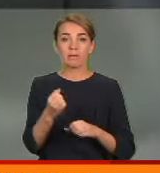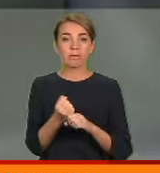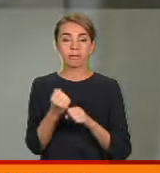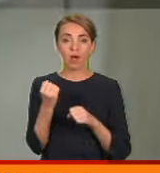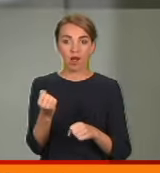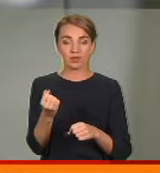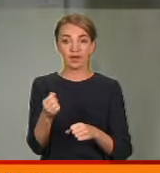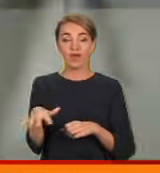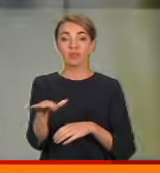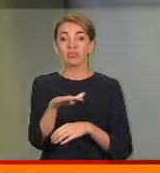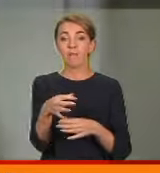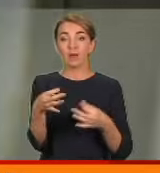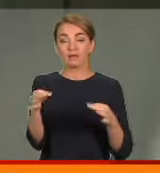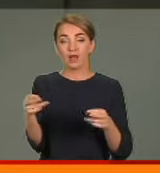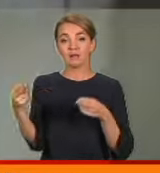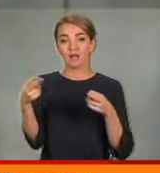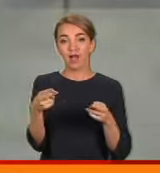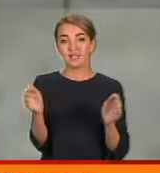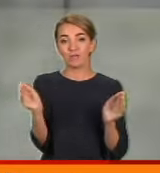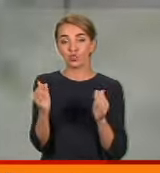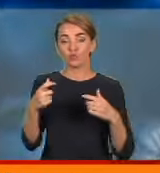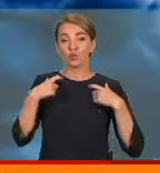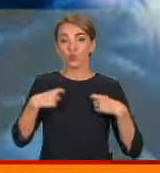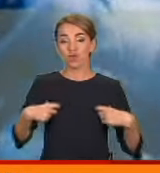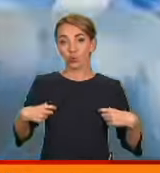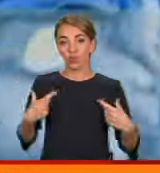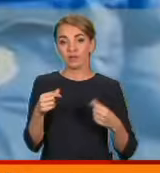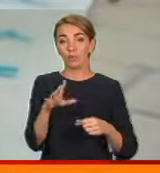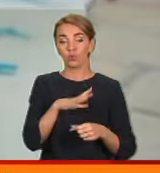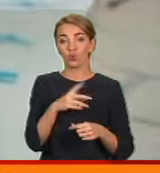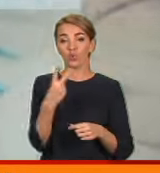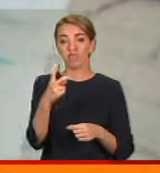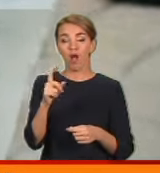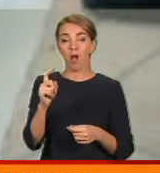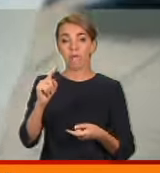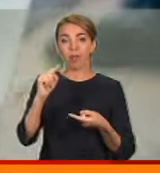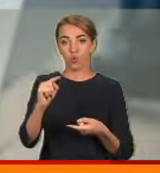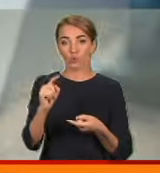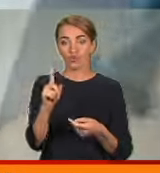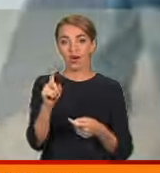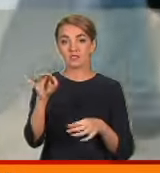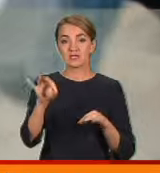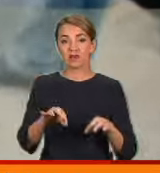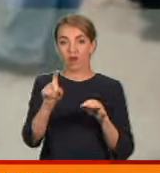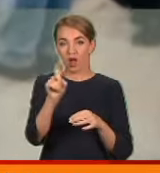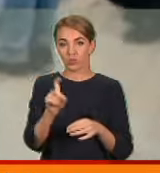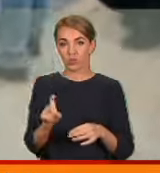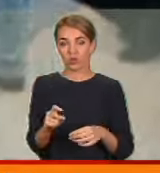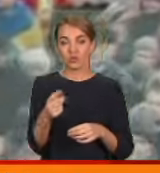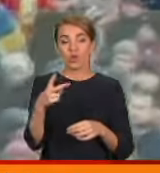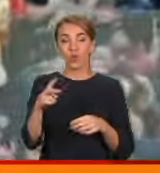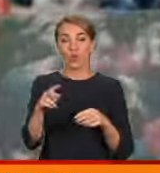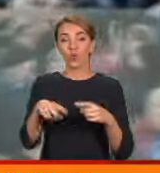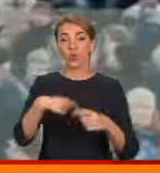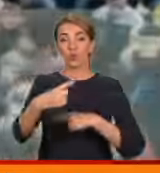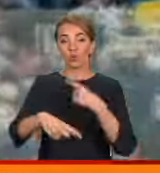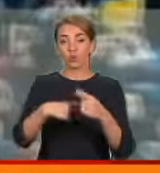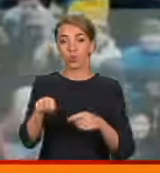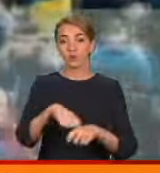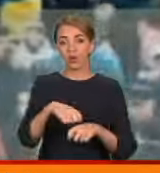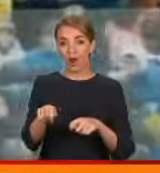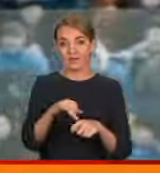Майдан він приїхав з небольшим рюкзаком, в якому були два балончика з краскою, в якому був рулон ткані для того, щоб можна було рисувати банери, і в